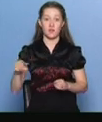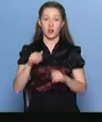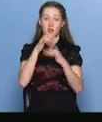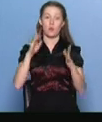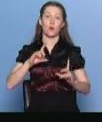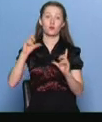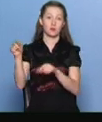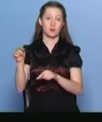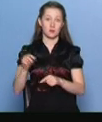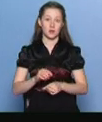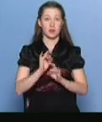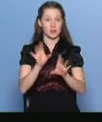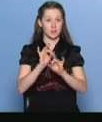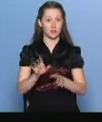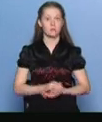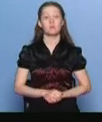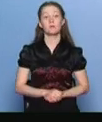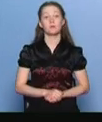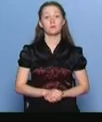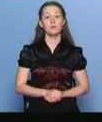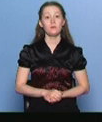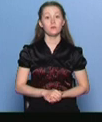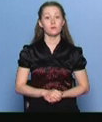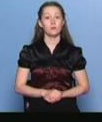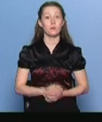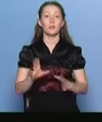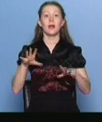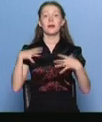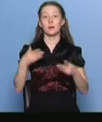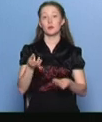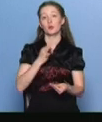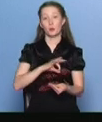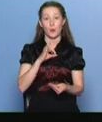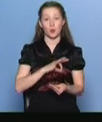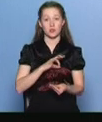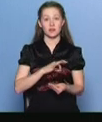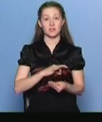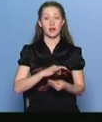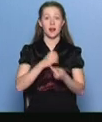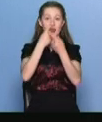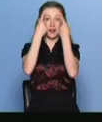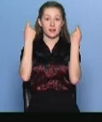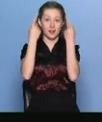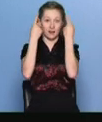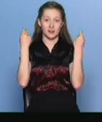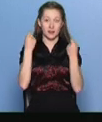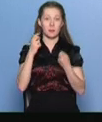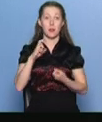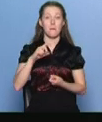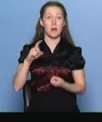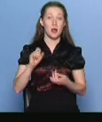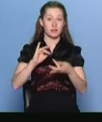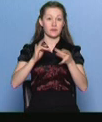отпуск, напомнили приставы. Настоятельно рекомендуем пользоваться банками данных исполнительных производств,